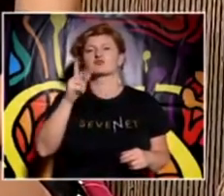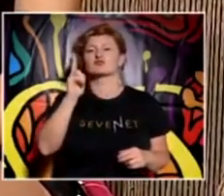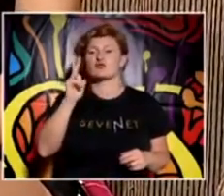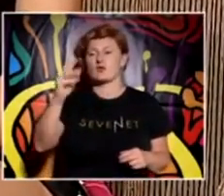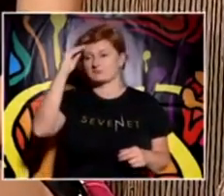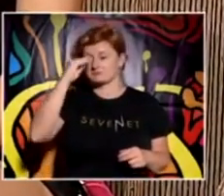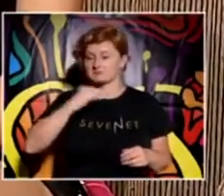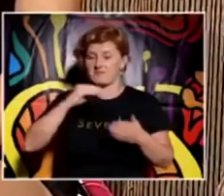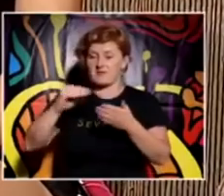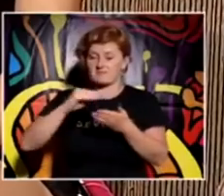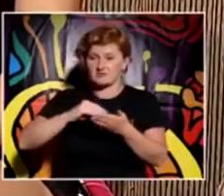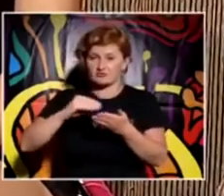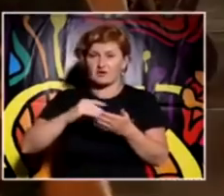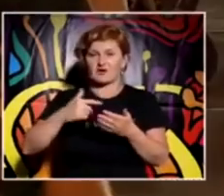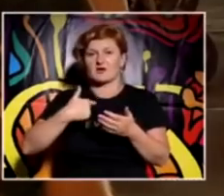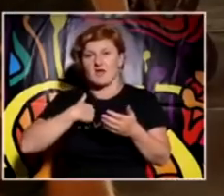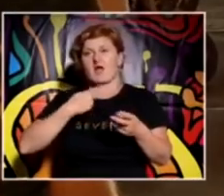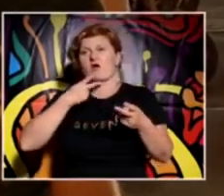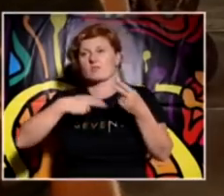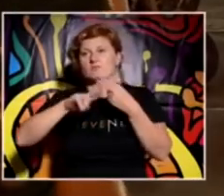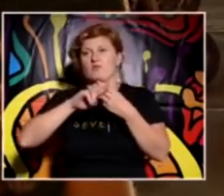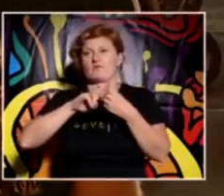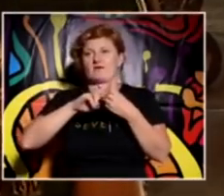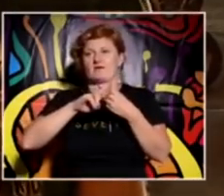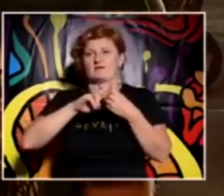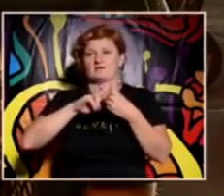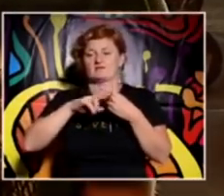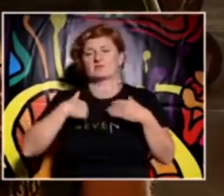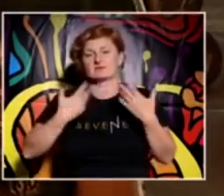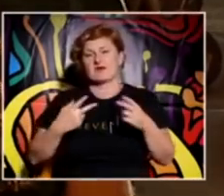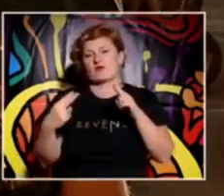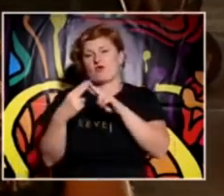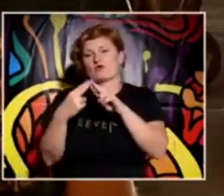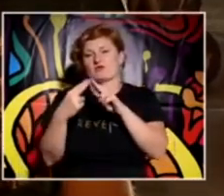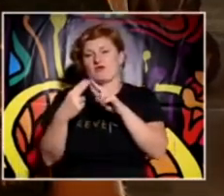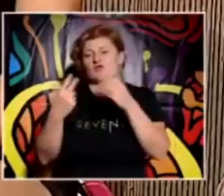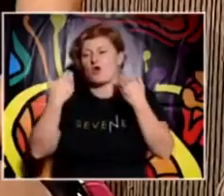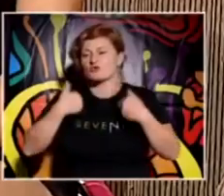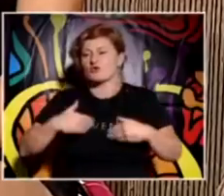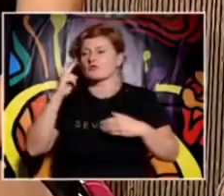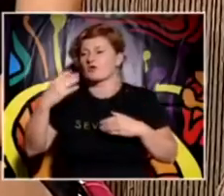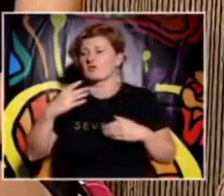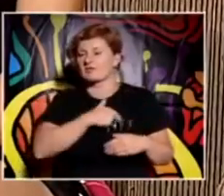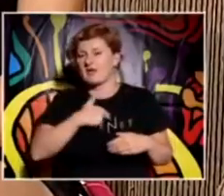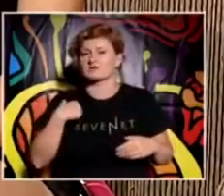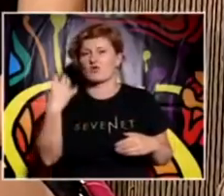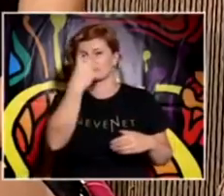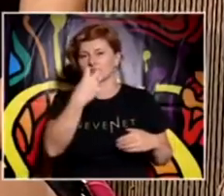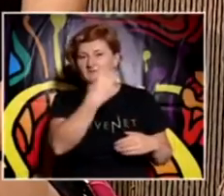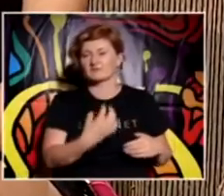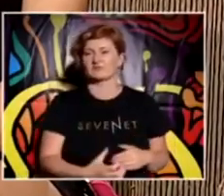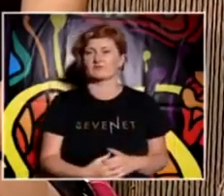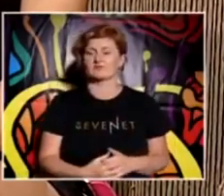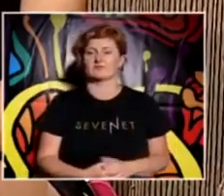napisze, temu należy się odpowiedź, dlatego że chcemy być w kontakcie ze wszystkimi osobami, które nas obserwują. Dlatego to